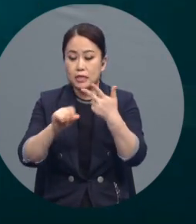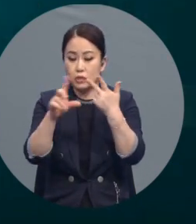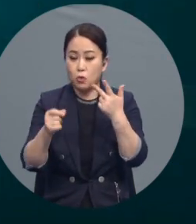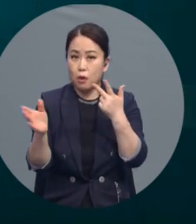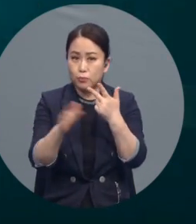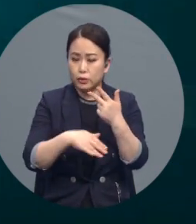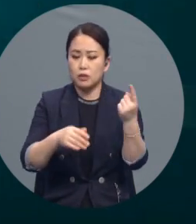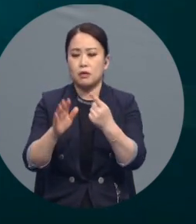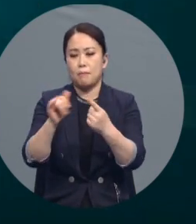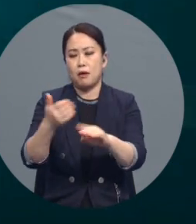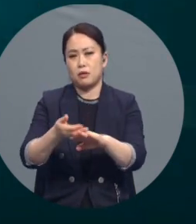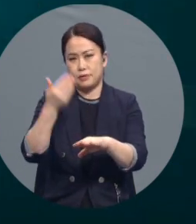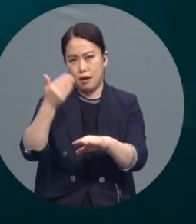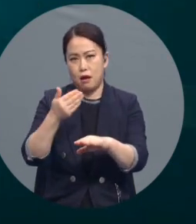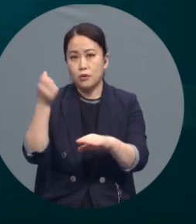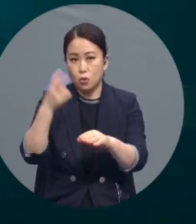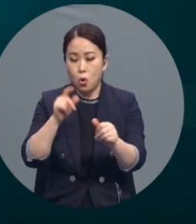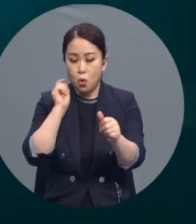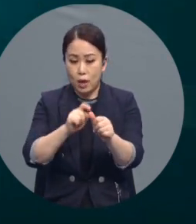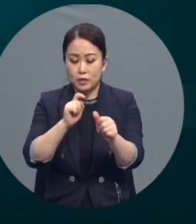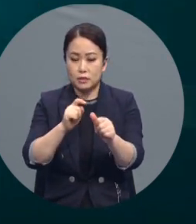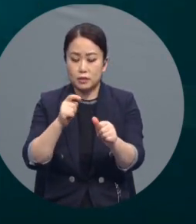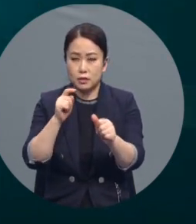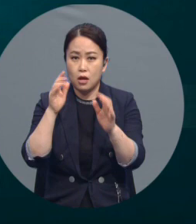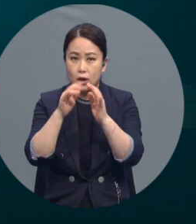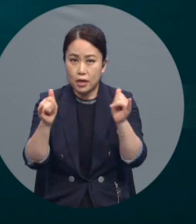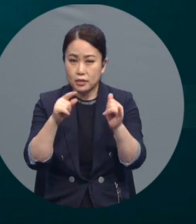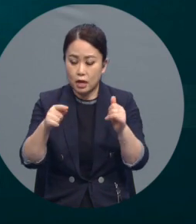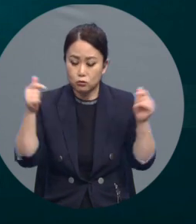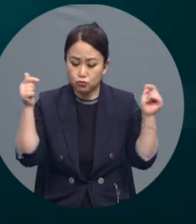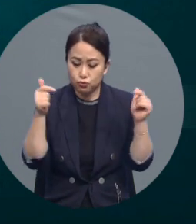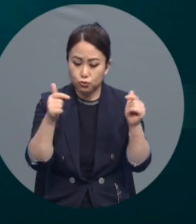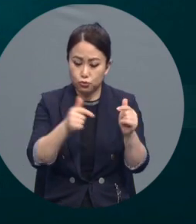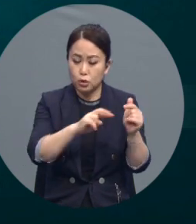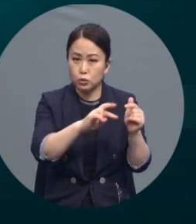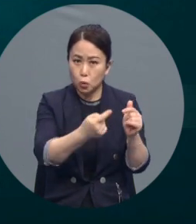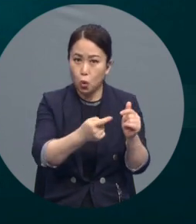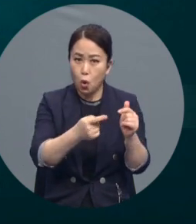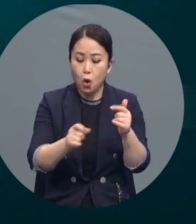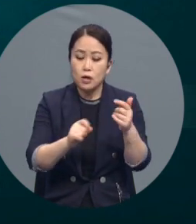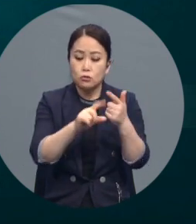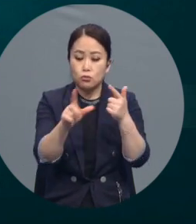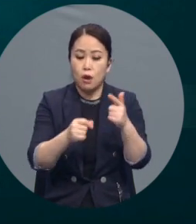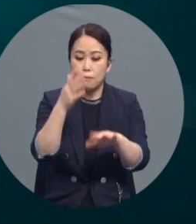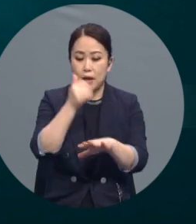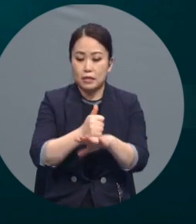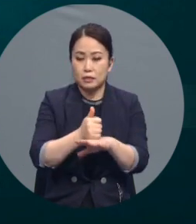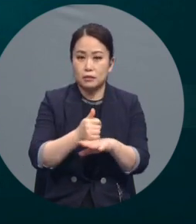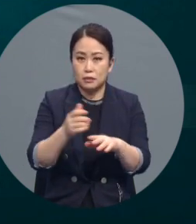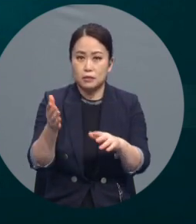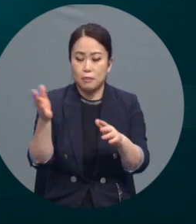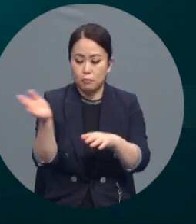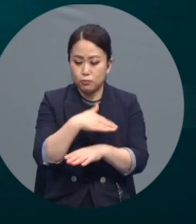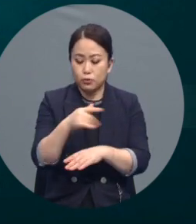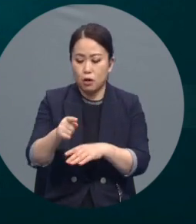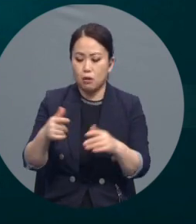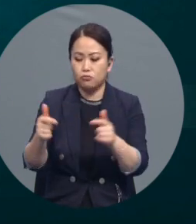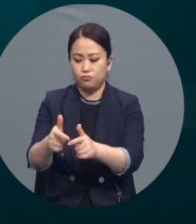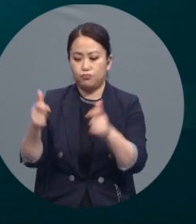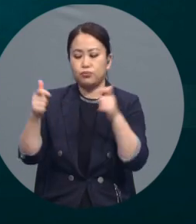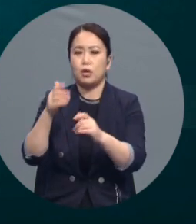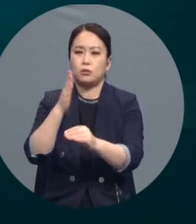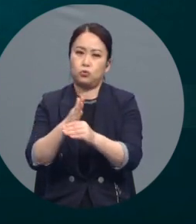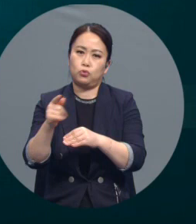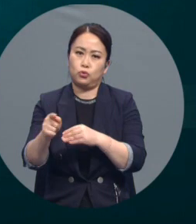총 확진 환자 증감률도 줄곧 감소를 유지하다 지난달 마지막 주부터 증가세로 돌아섰습니다. 지난주